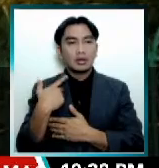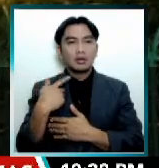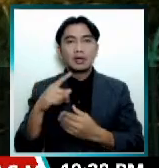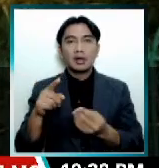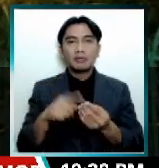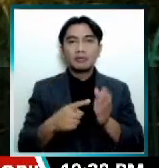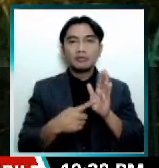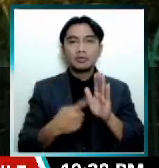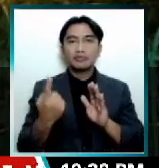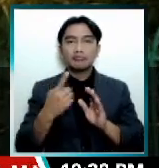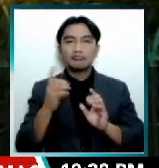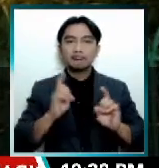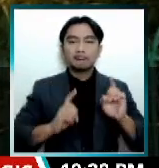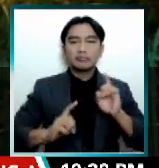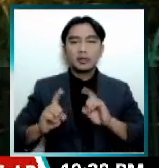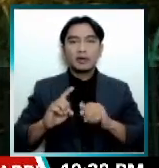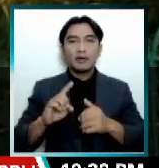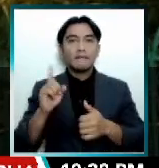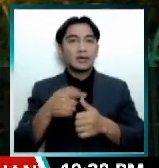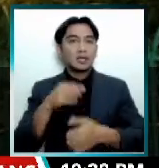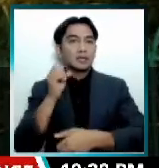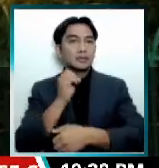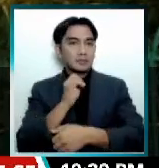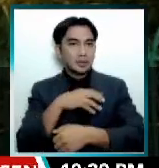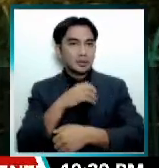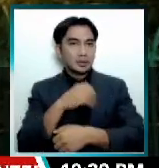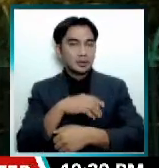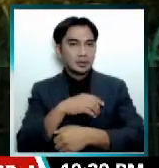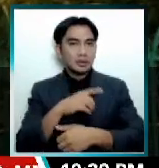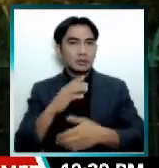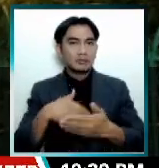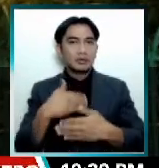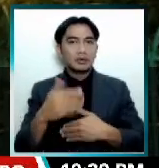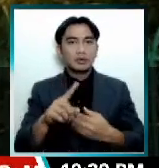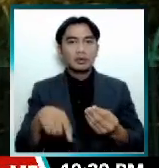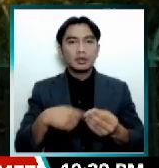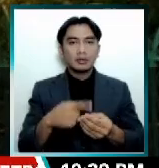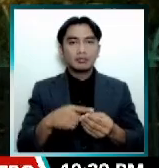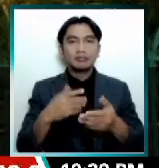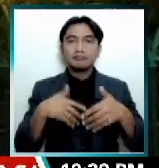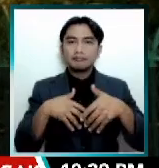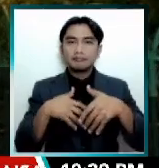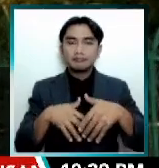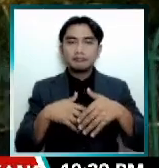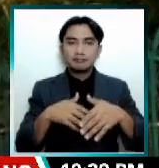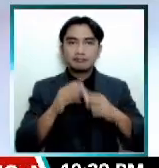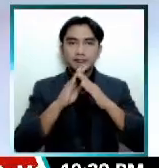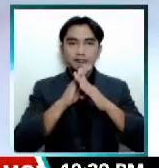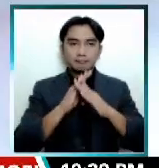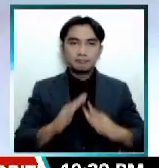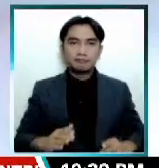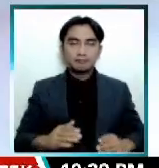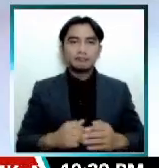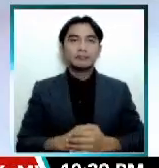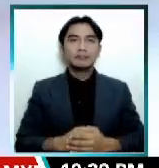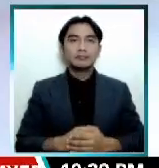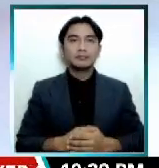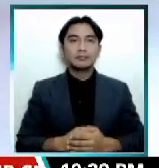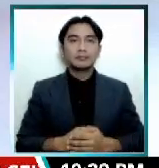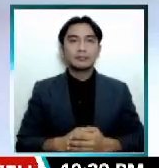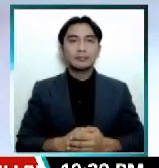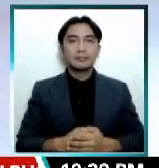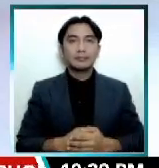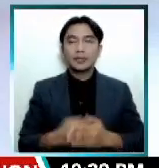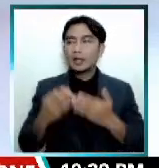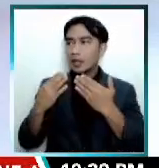reenactment ng first baptism at isusunod kaagad ang solemn foot procession. Maki? Maraming salamat, Femarie Dumabok ng